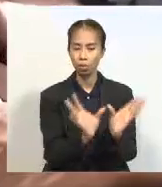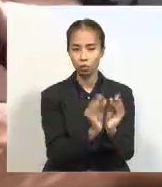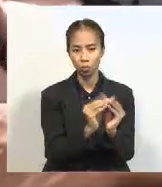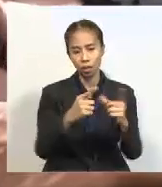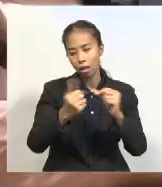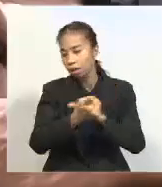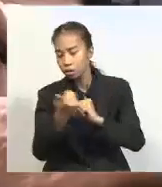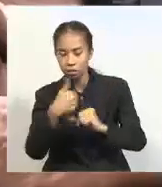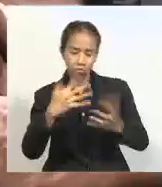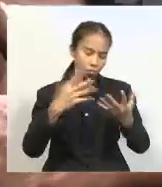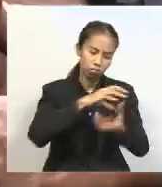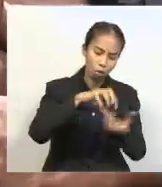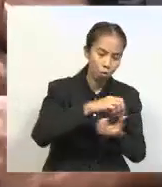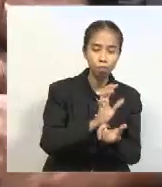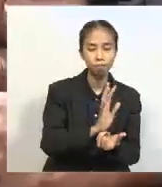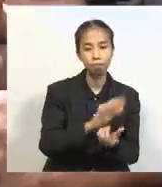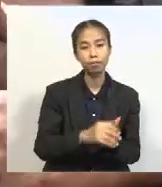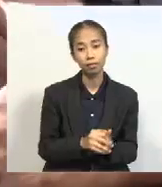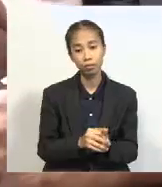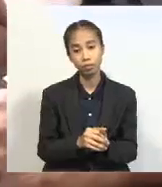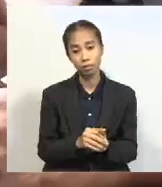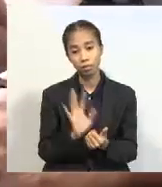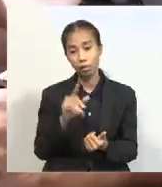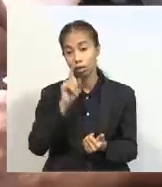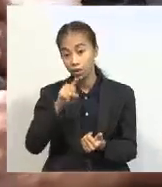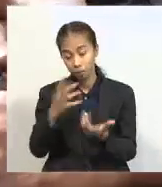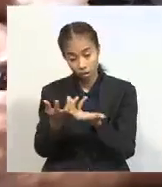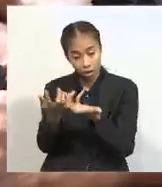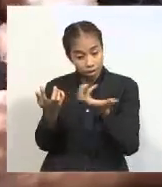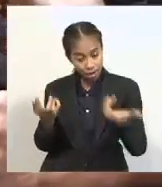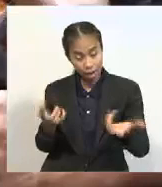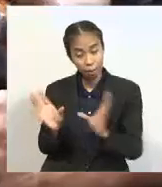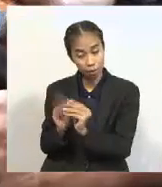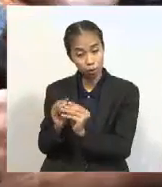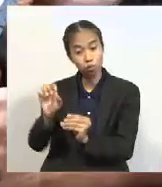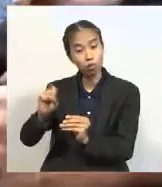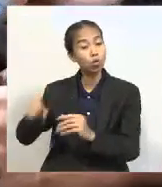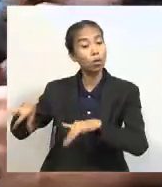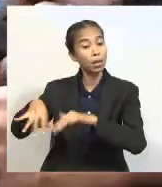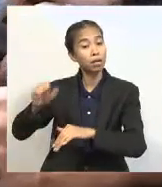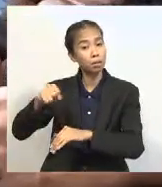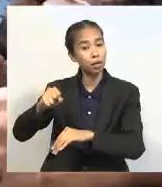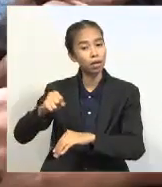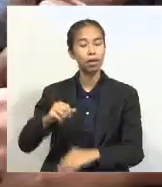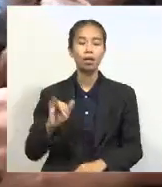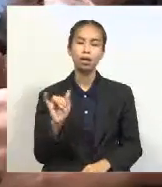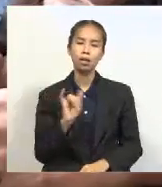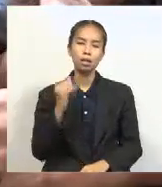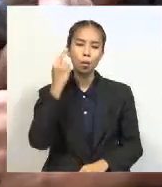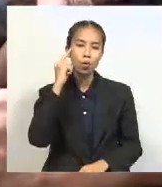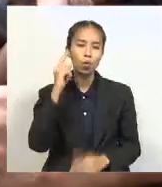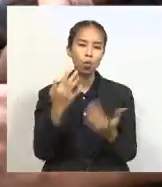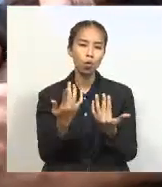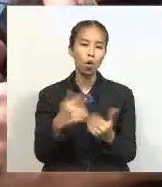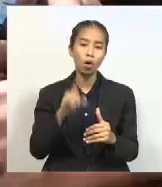มีเรื่องอื่นเข้ามา ก็คือสามารถแยกจากวันพุธที่มีการประชุมได ้ยังไม่แน่ใจว่าความพร้อม